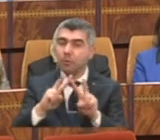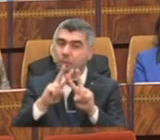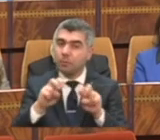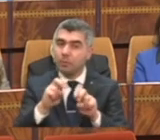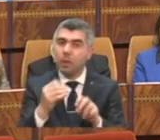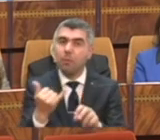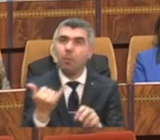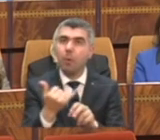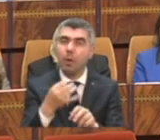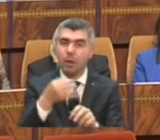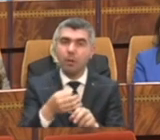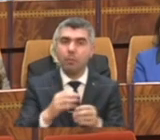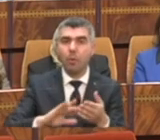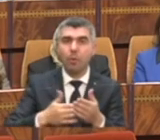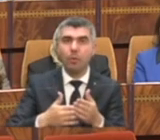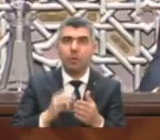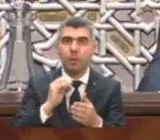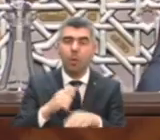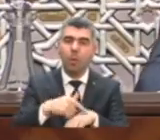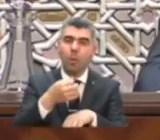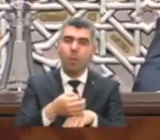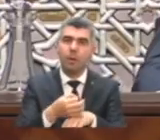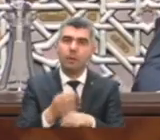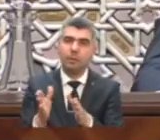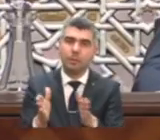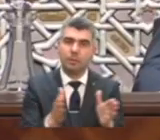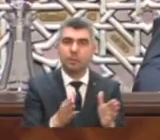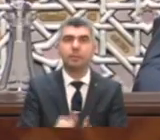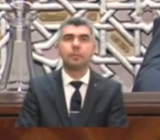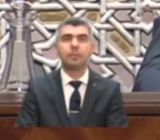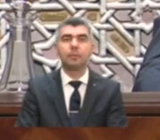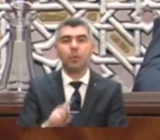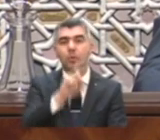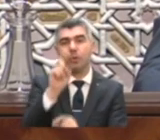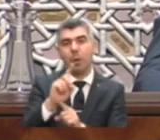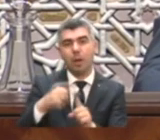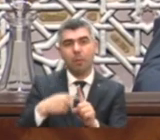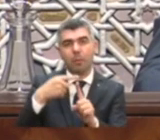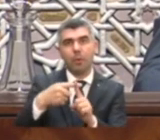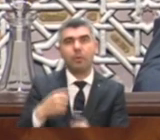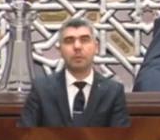هذا ما اكتملتش هذا الوقت. شكرا. هل من تعقيب إضافي؟